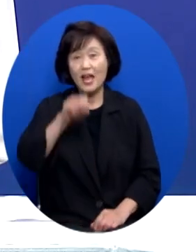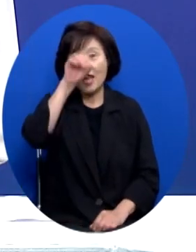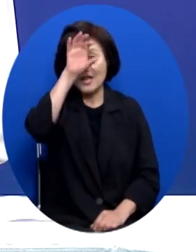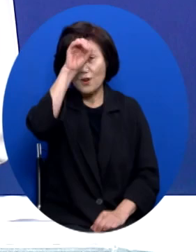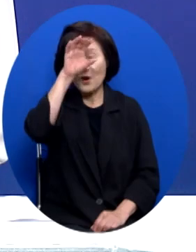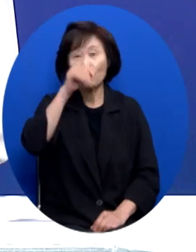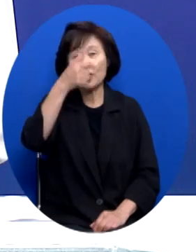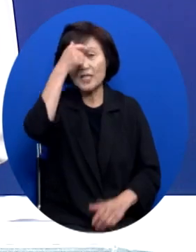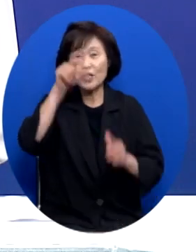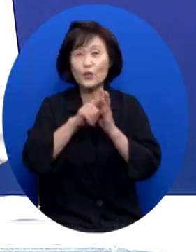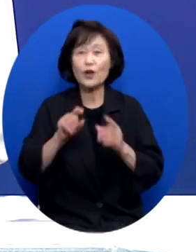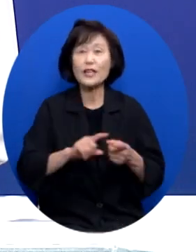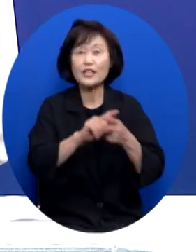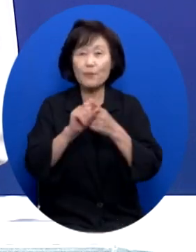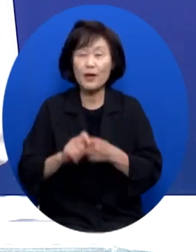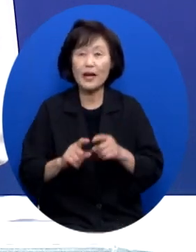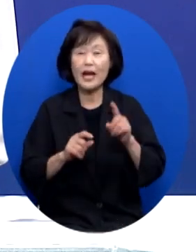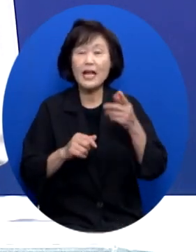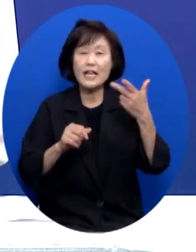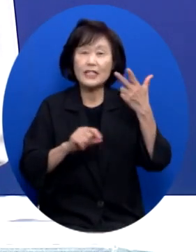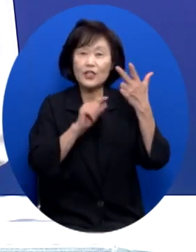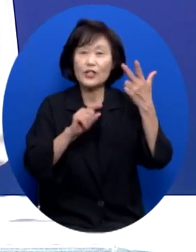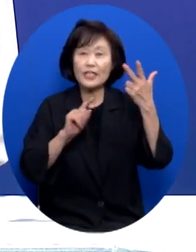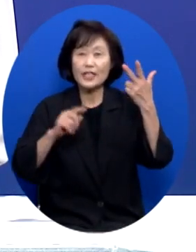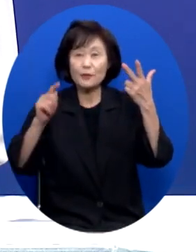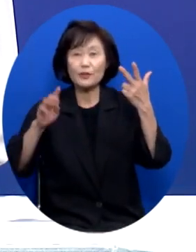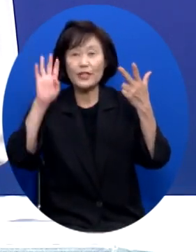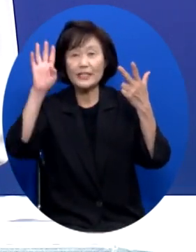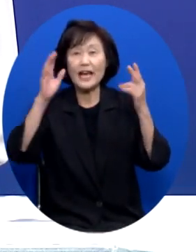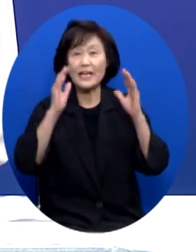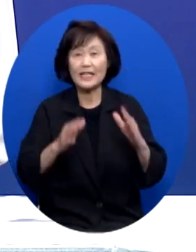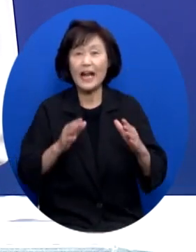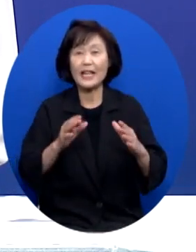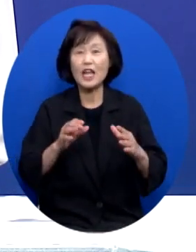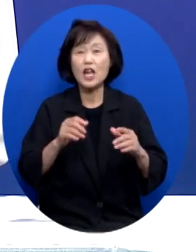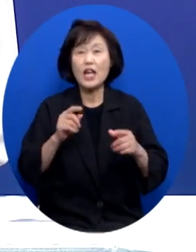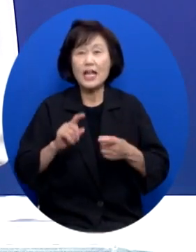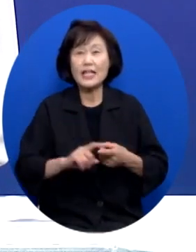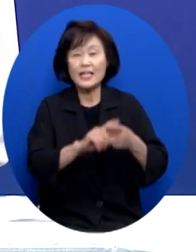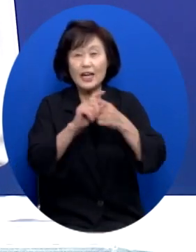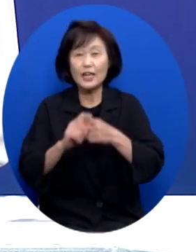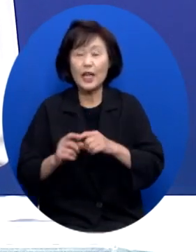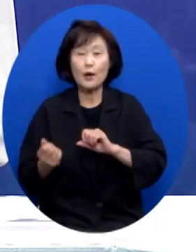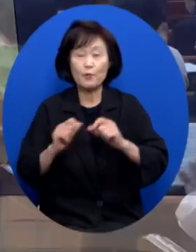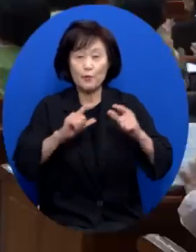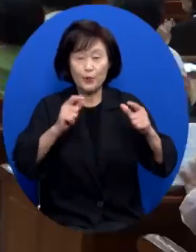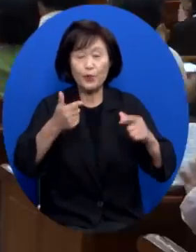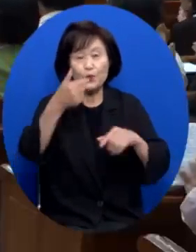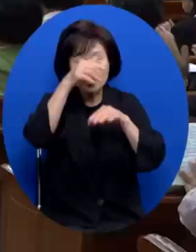영월군 기독교연합회가 1일부터 나흘간 2024 영월군 연합 부흥성회를 개최했습니다.